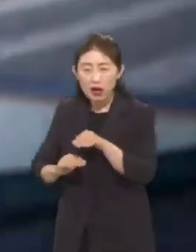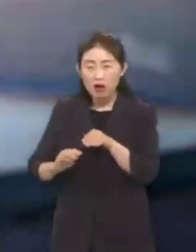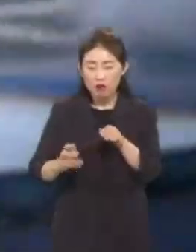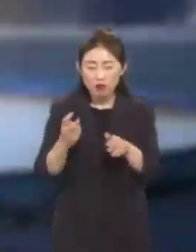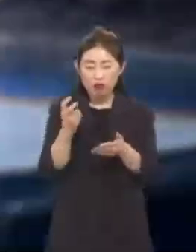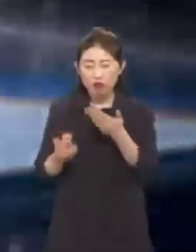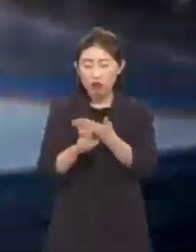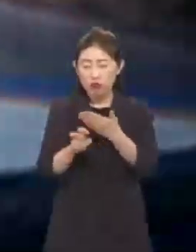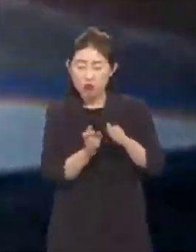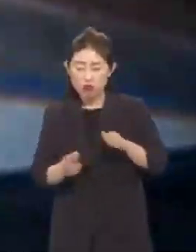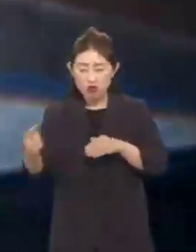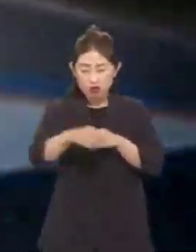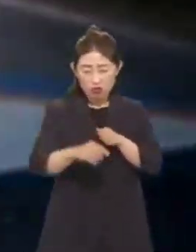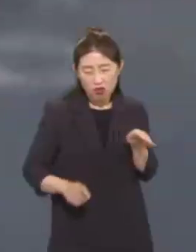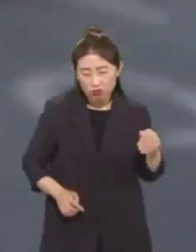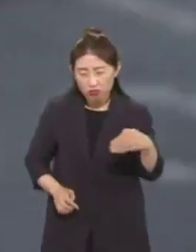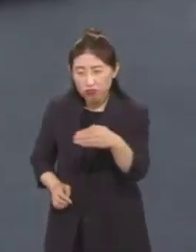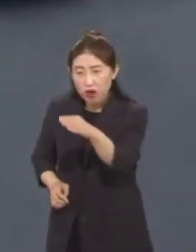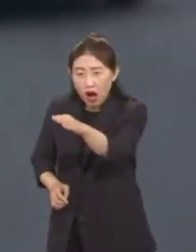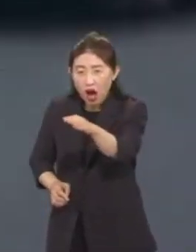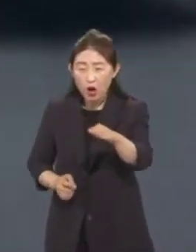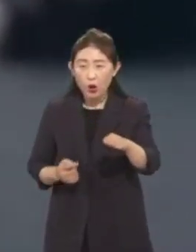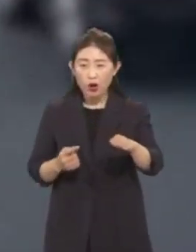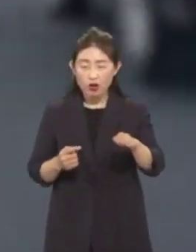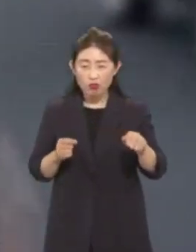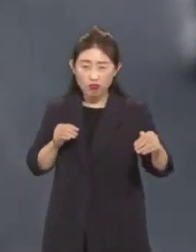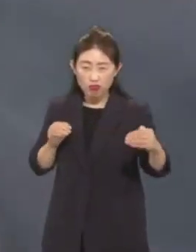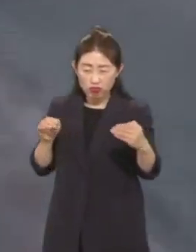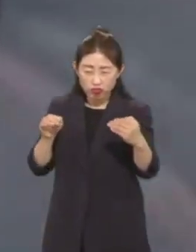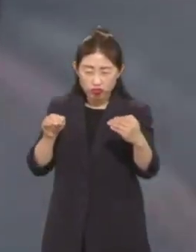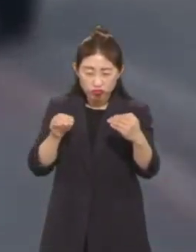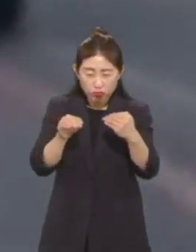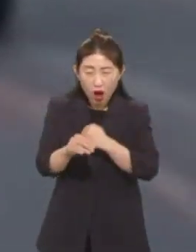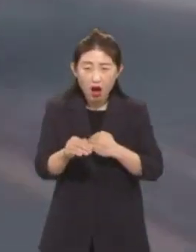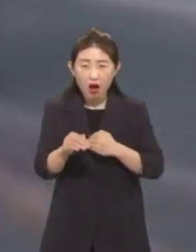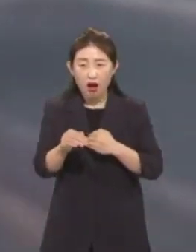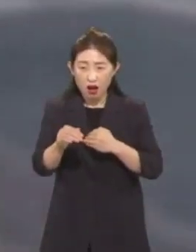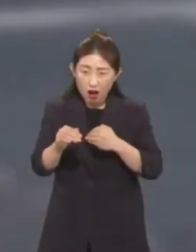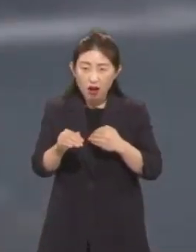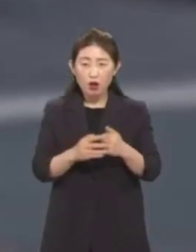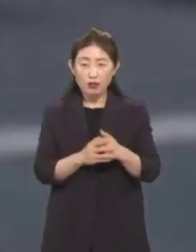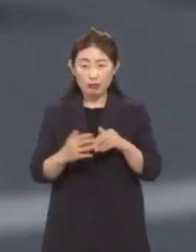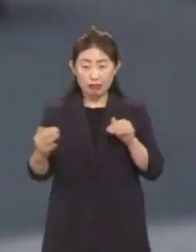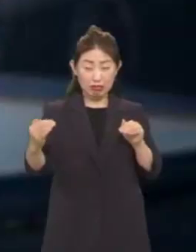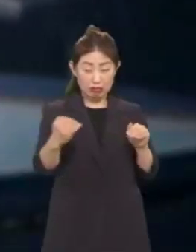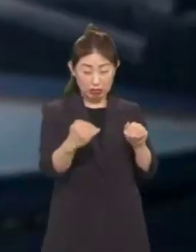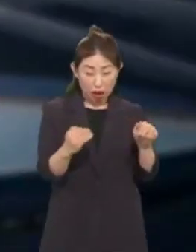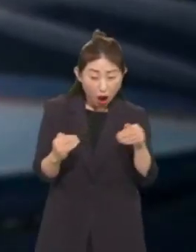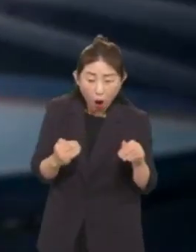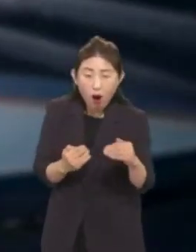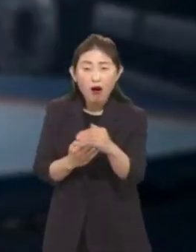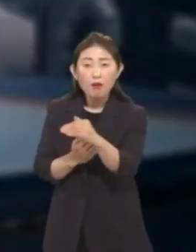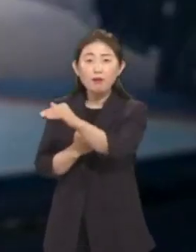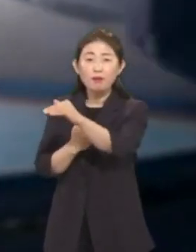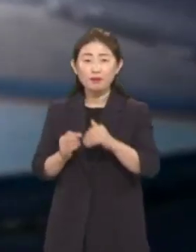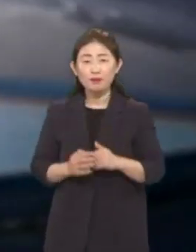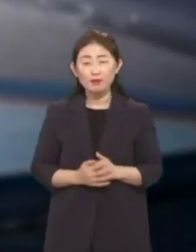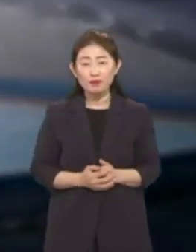불법 유턴을 합니다. 중앙선까지 넘어 역주행을 하는 위험천만한 질주에 마주오던 차량들이 황급히